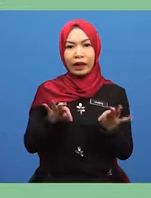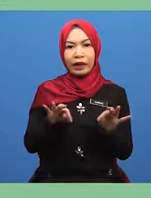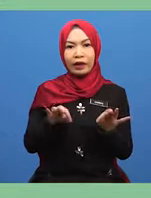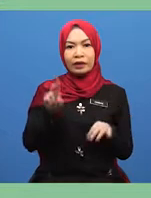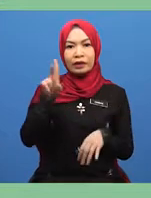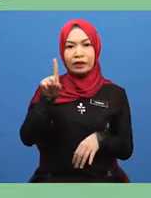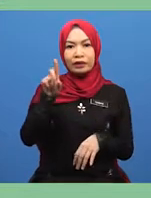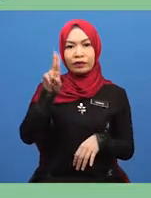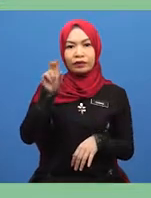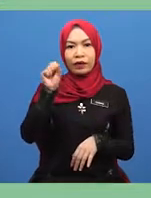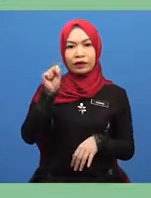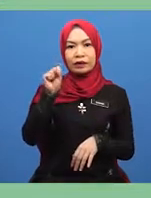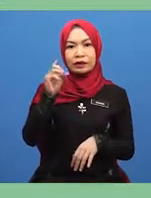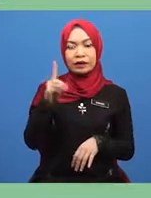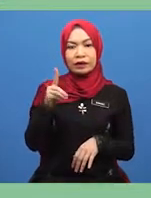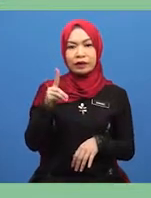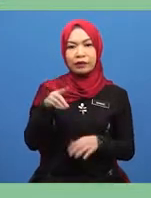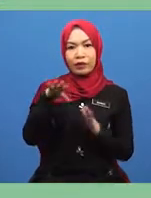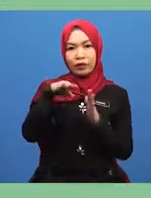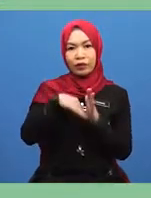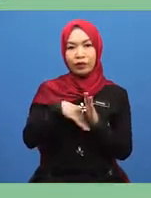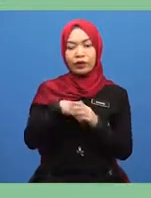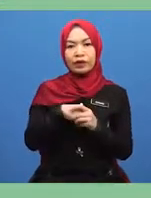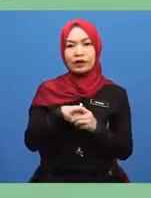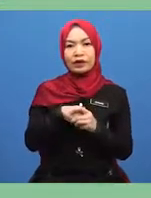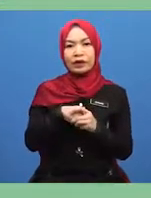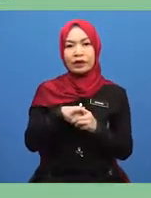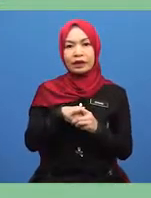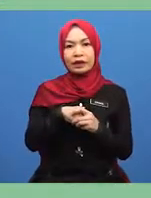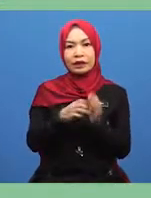menurun menjadi RM3, kuantiti USD